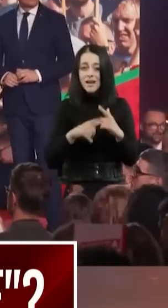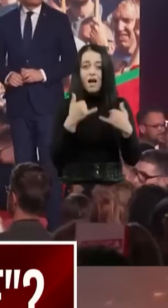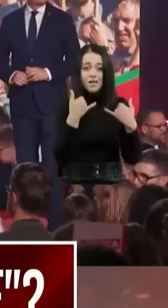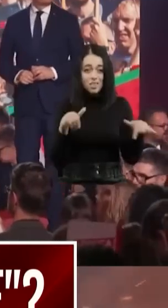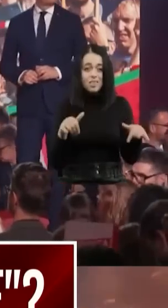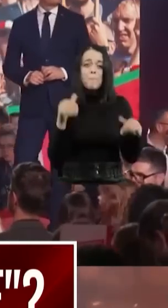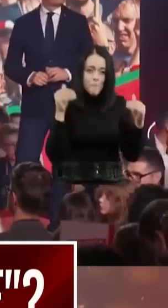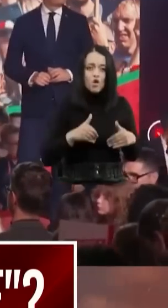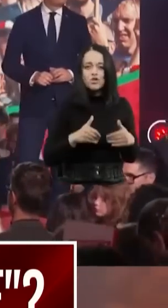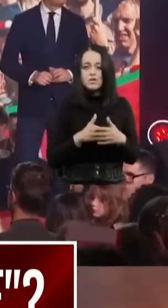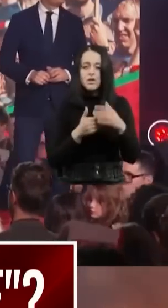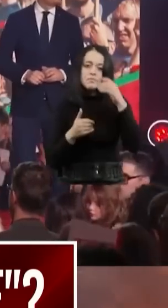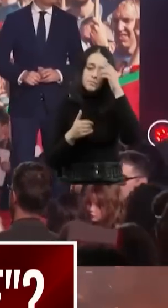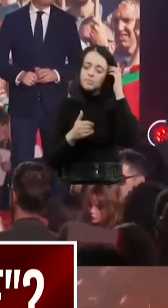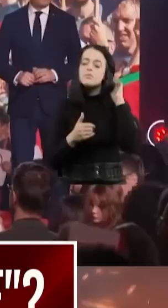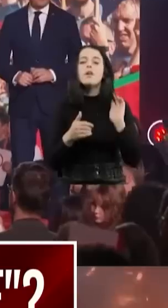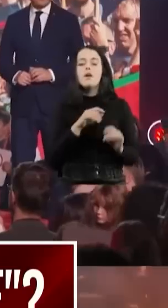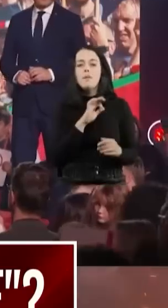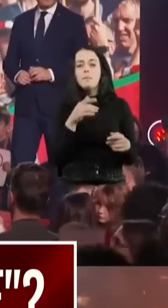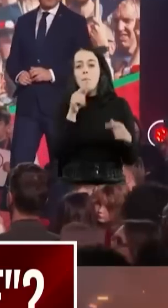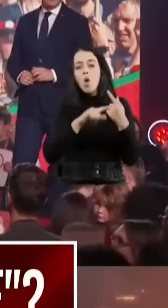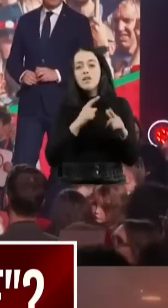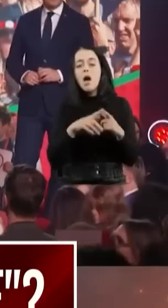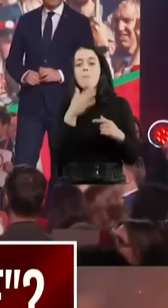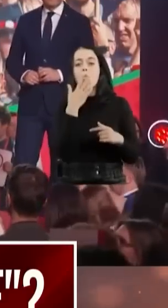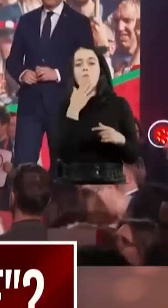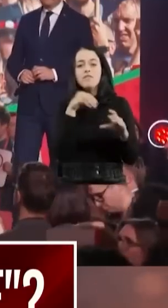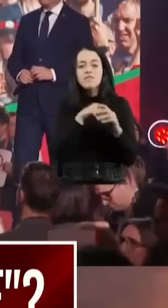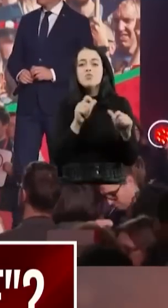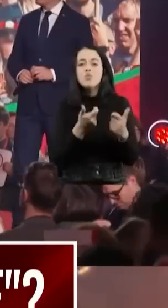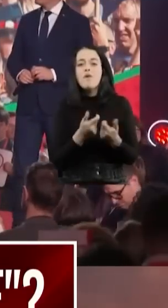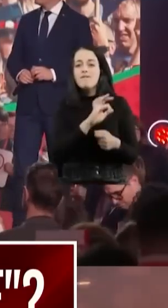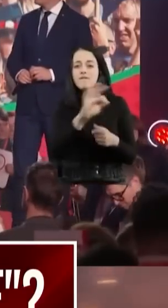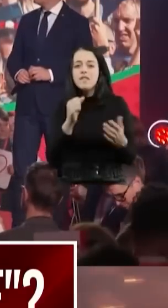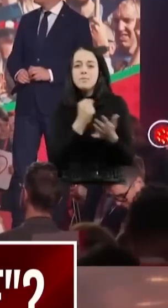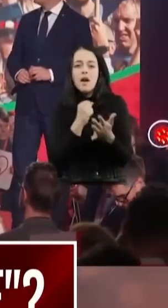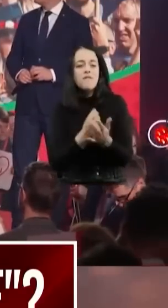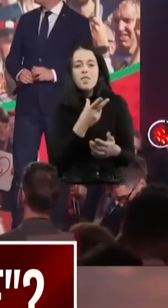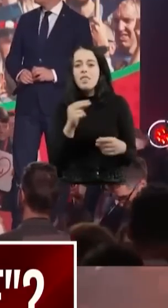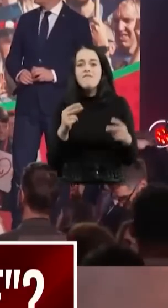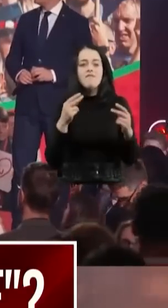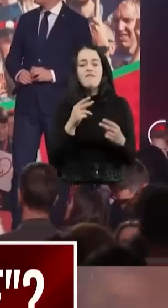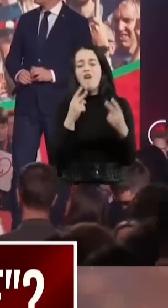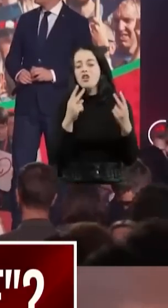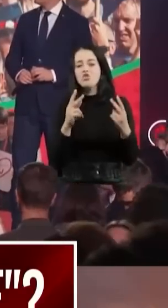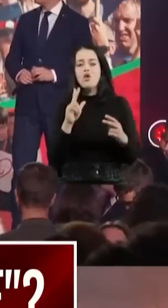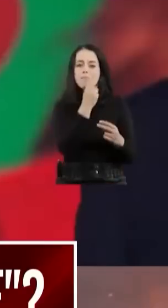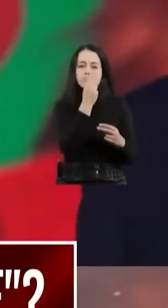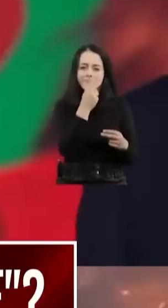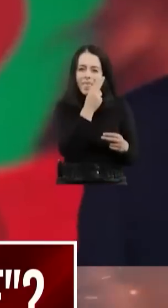no, widać na razie tylko ogromną kłótnię w obozie opozycji. Kłótnie nie tylko